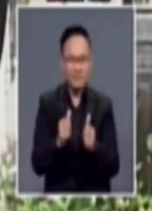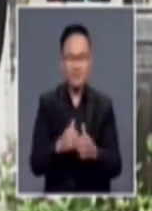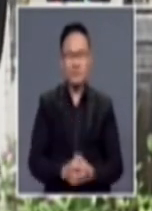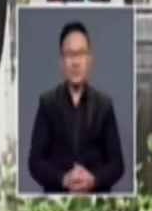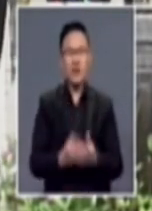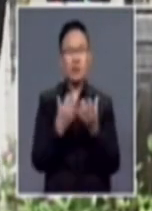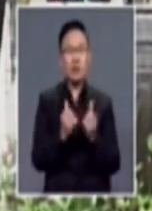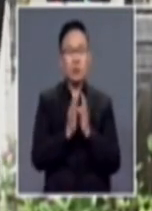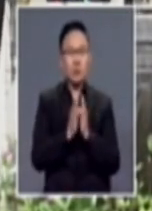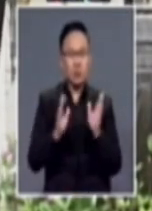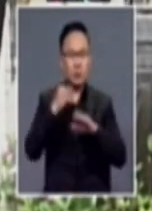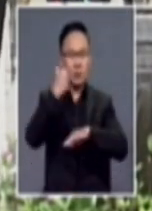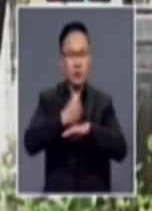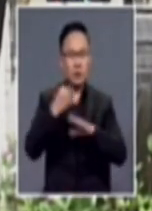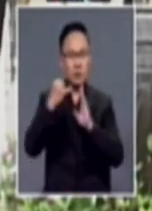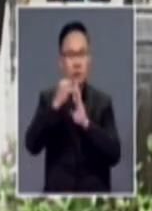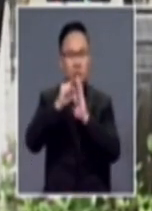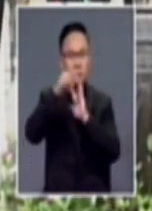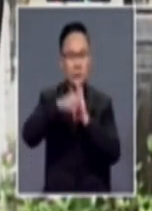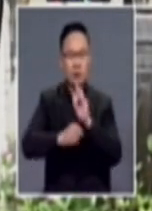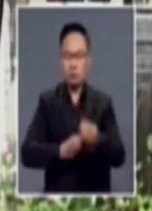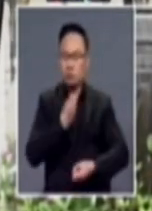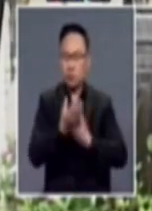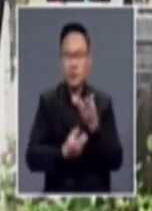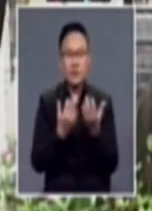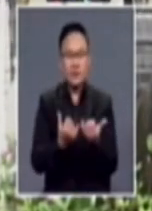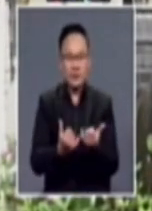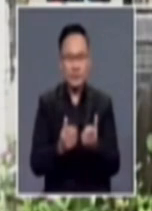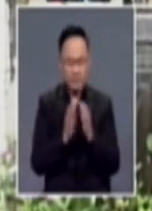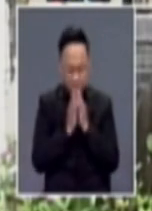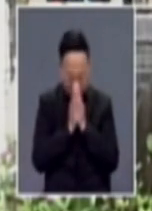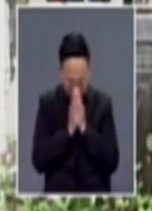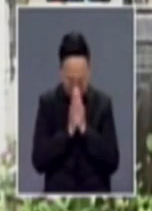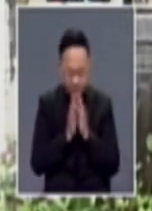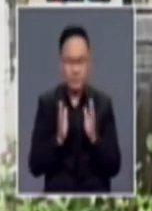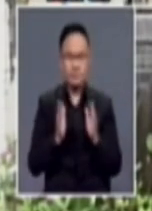คะต้องขอบคุณท่านผู้ว่าจังหวัดสุพรรณบุรีเป็นอย่างมากที่ให้เกียรติมาร่วมรายการกับเราขอบพระคุณค่ะ